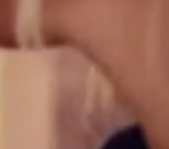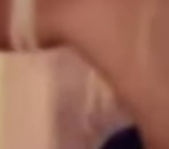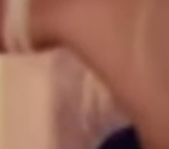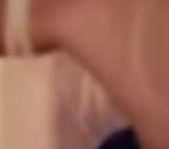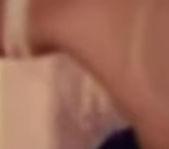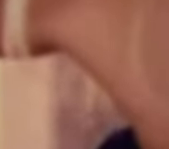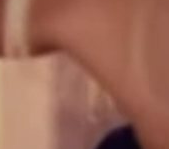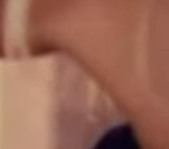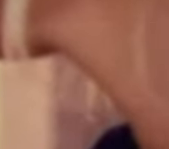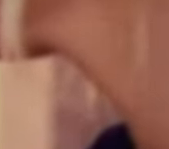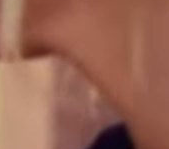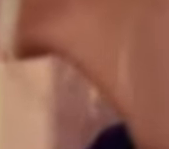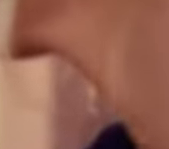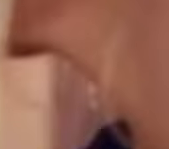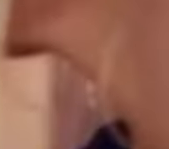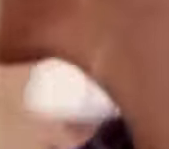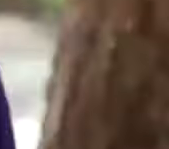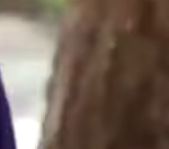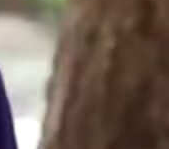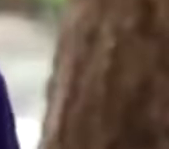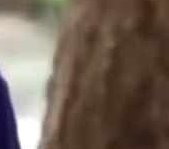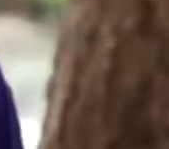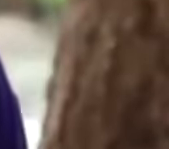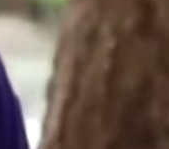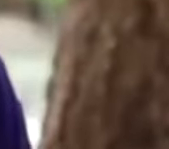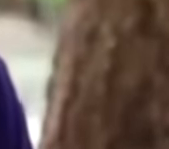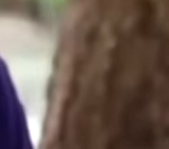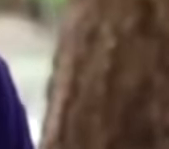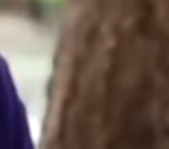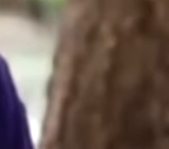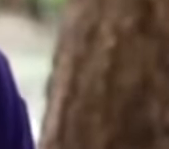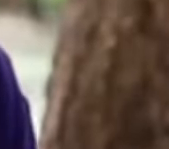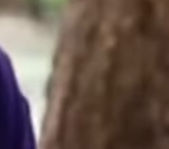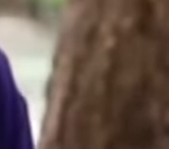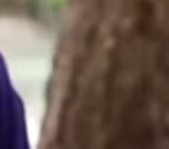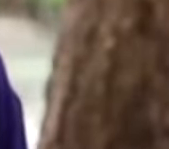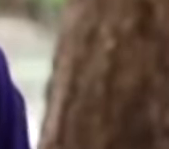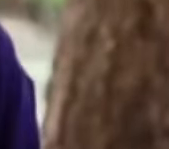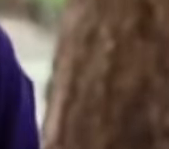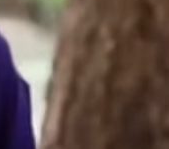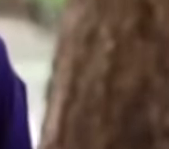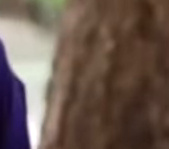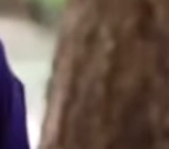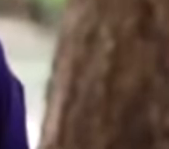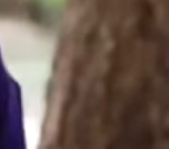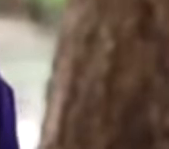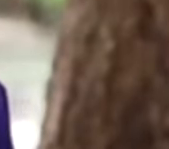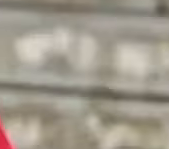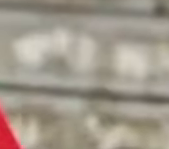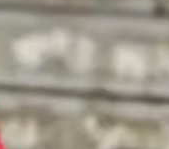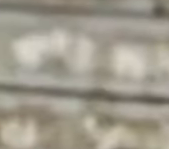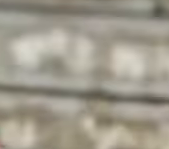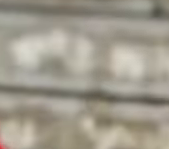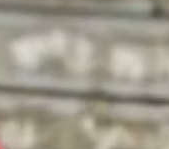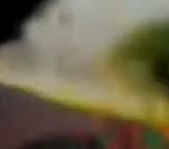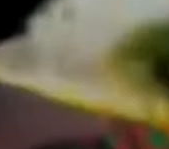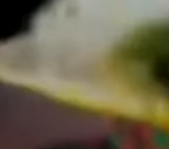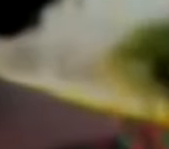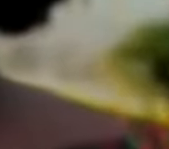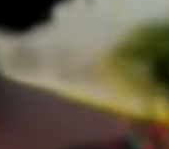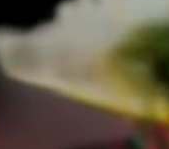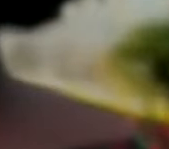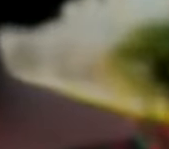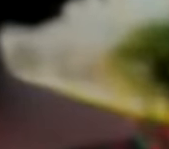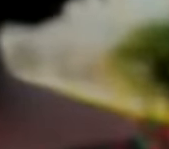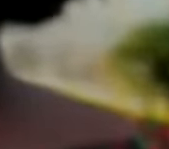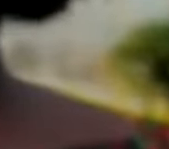Imebidi nimpeleke mtoto saluni na nimemwacha huko huko. Nimemwacha mtoto saluni, lakini pigia babake amwambie mwacha saluni peke yake sutanyongwa. Wanifuatia nini wewe?